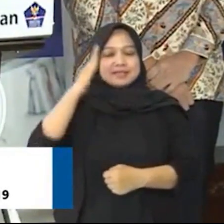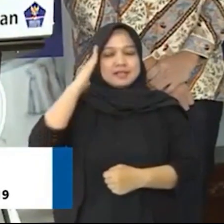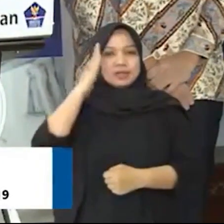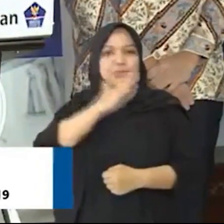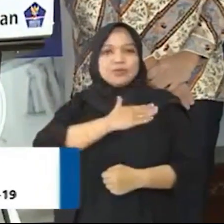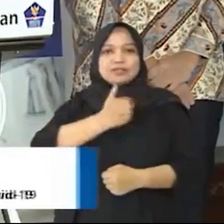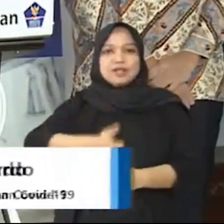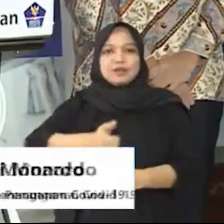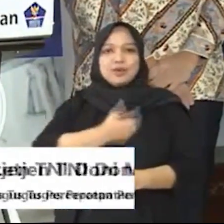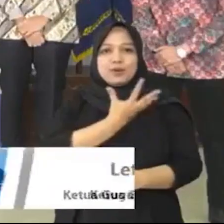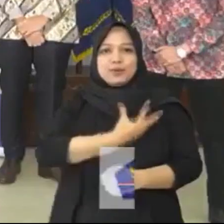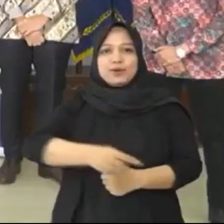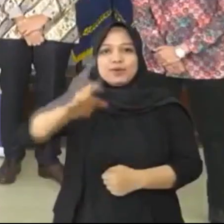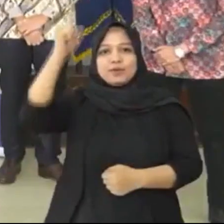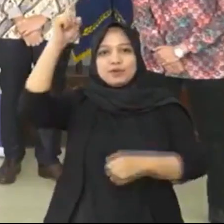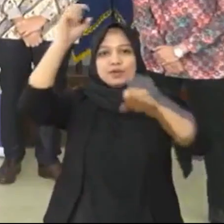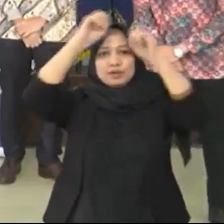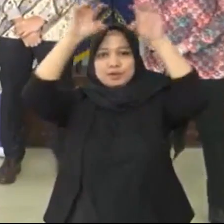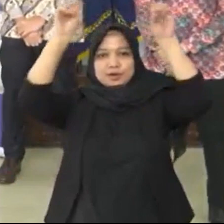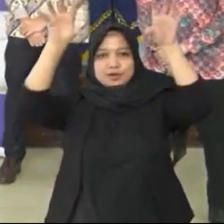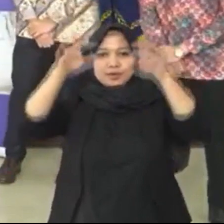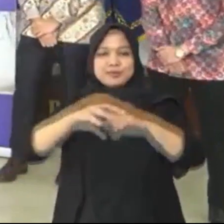warahmatullahi wabarakatuh